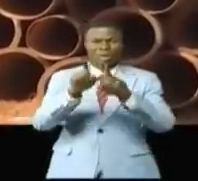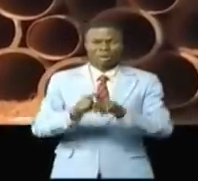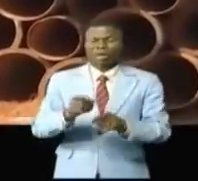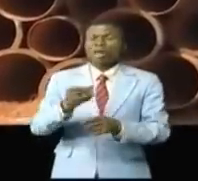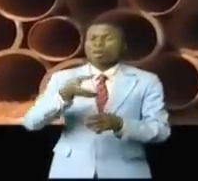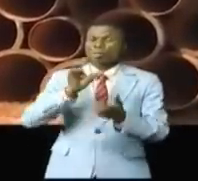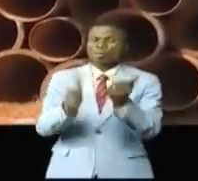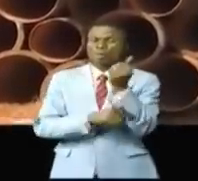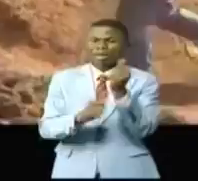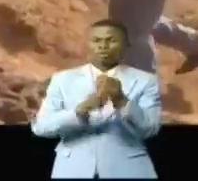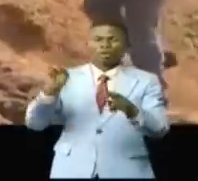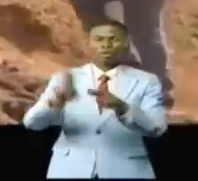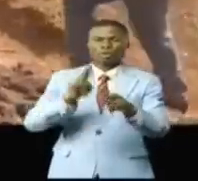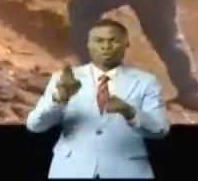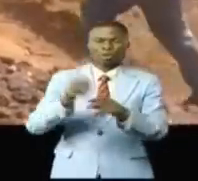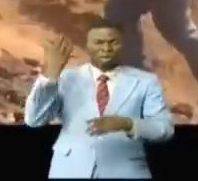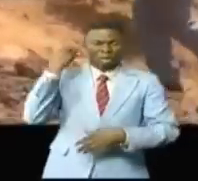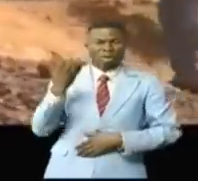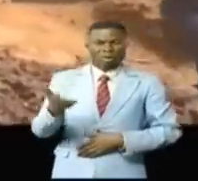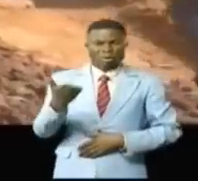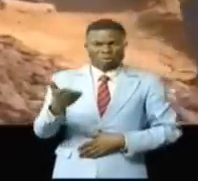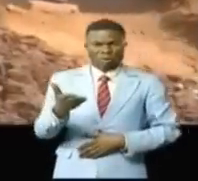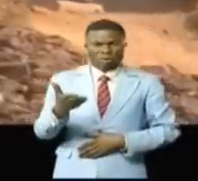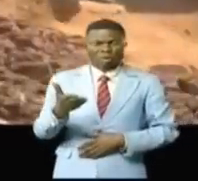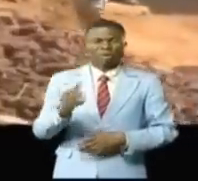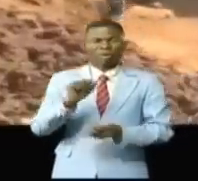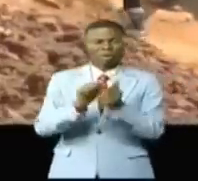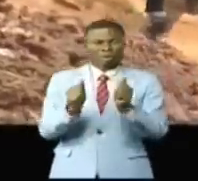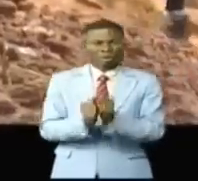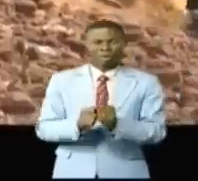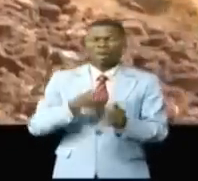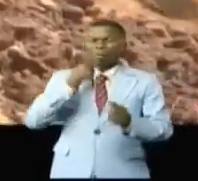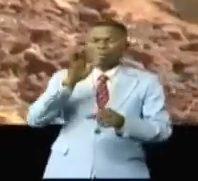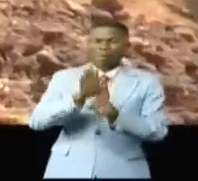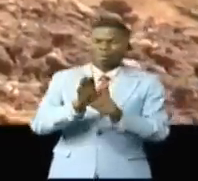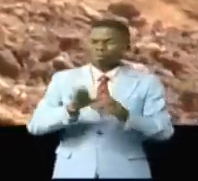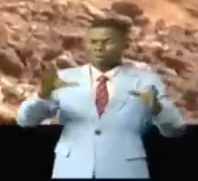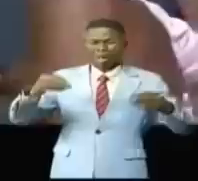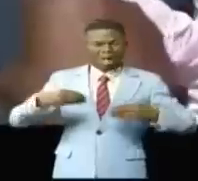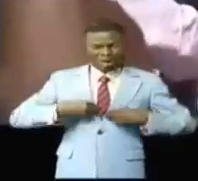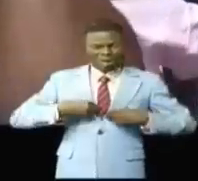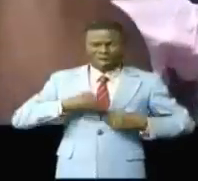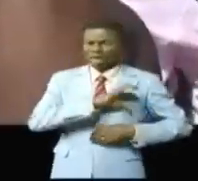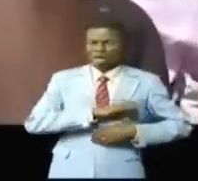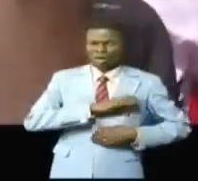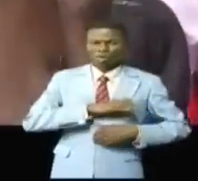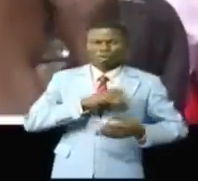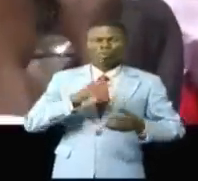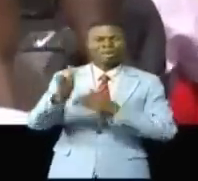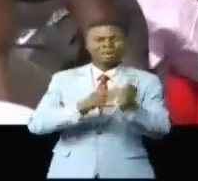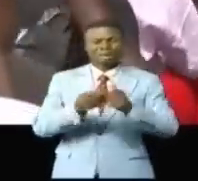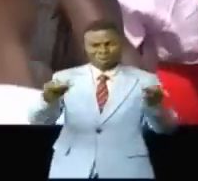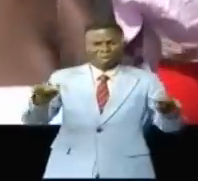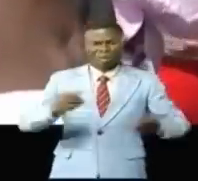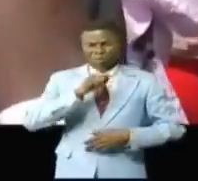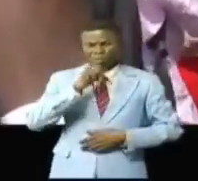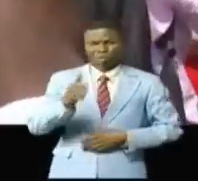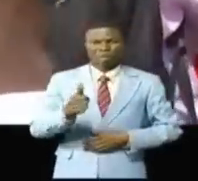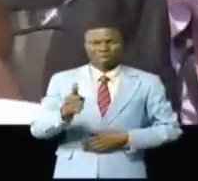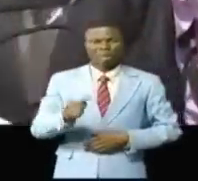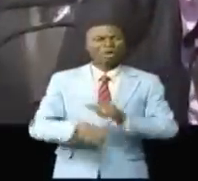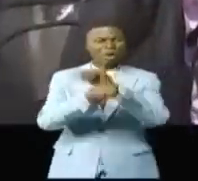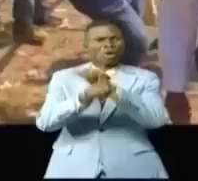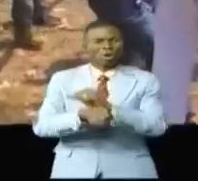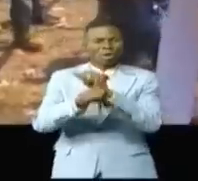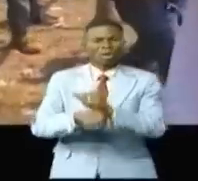consommateurs de Congo-Kinshasa, Likoski, d'enfoncer le clou en condamnant cette énième spoliation, d'ailleurs devenue une habitude